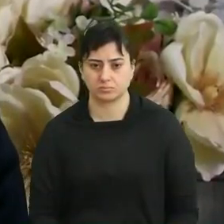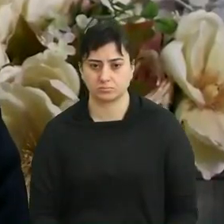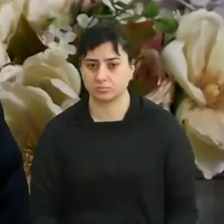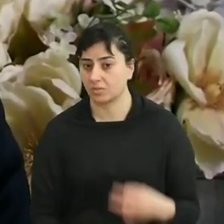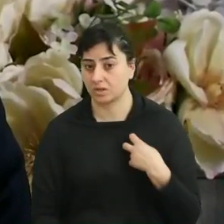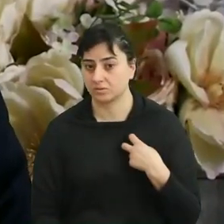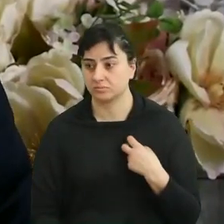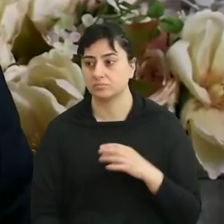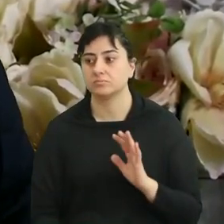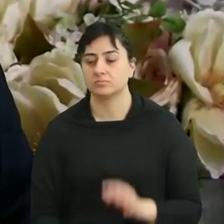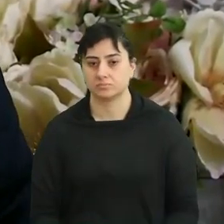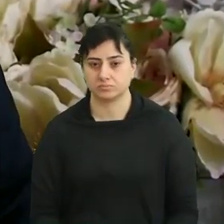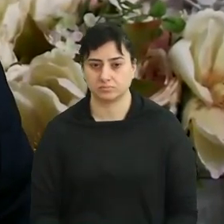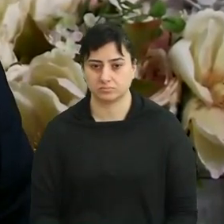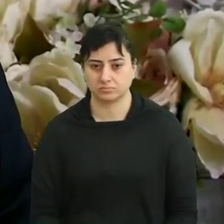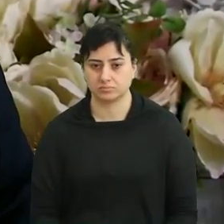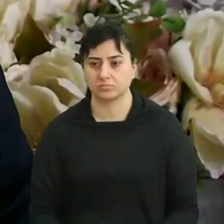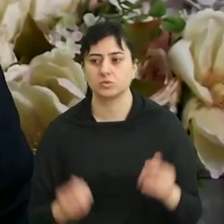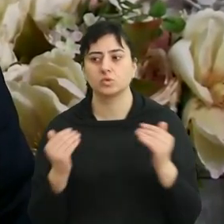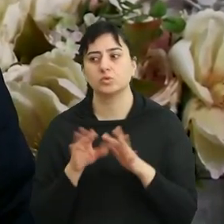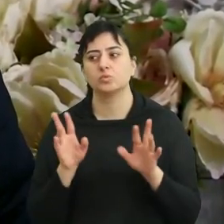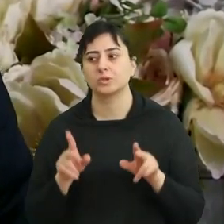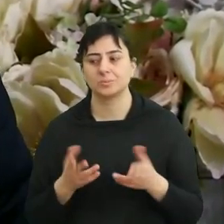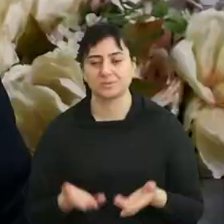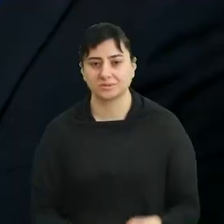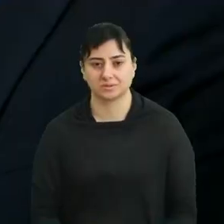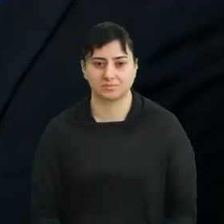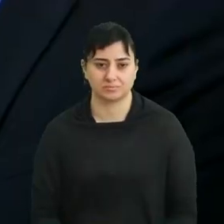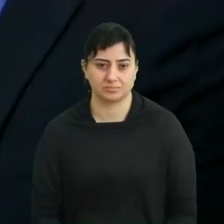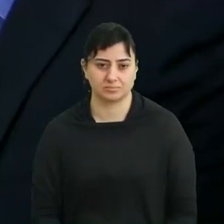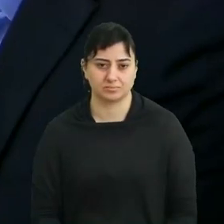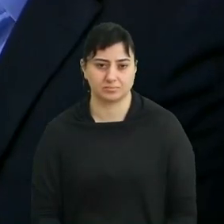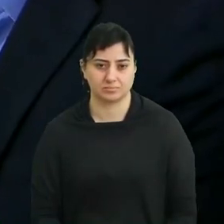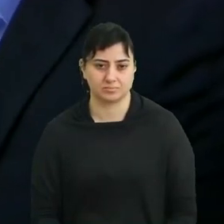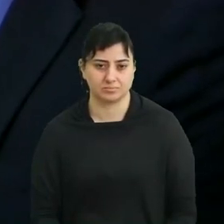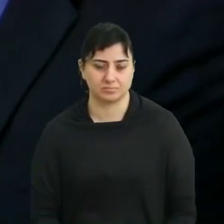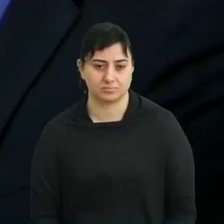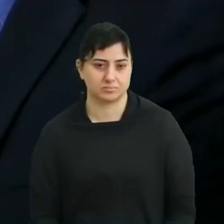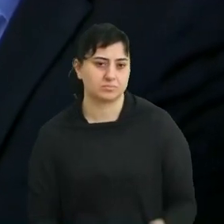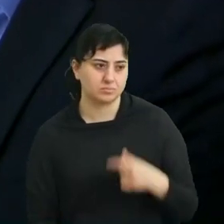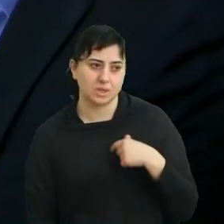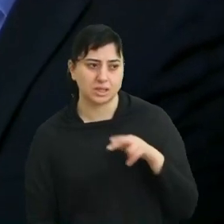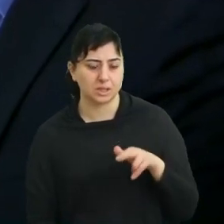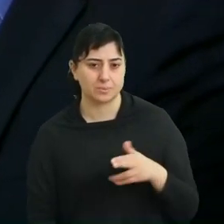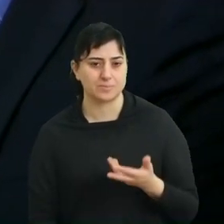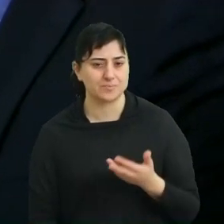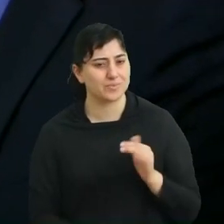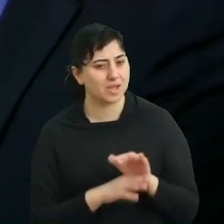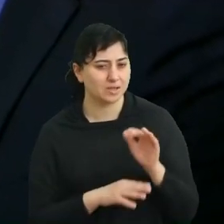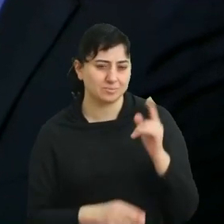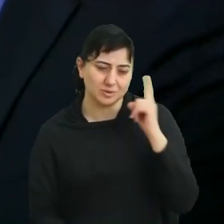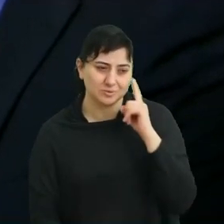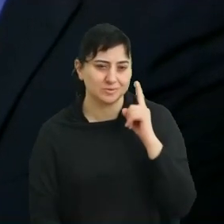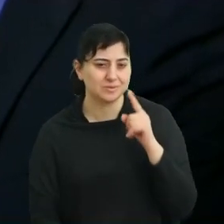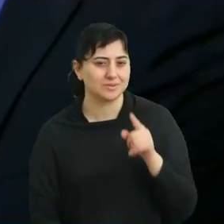Aşkım. Aa, pek anlaşacak gibi durmuyorlar. Yani bana da öyle geliyor. Hayatım biliyor musun